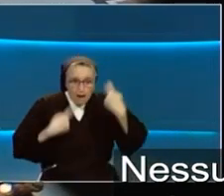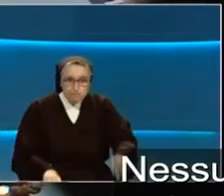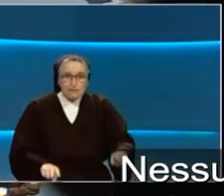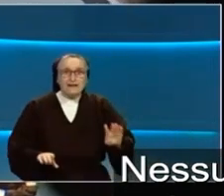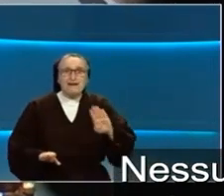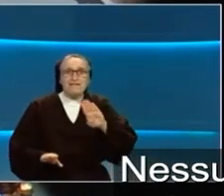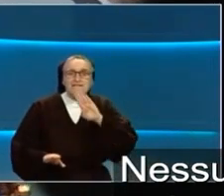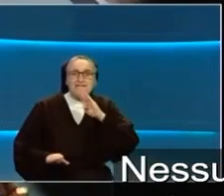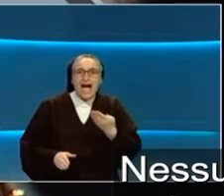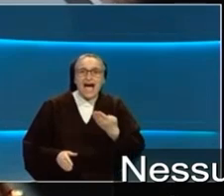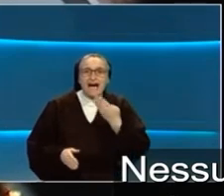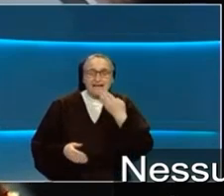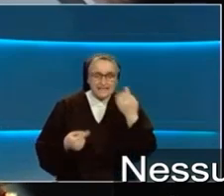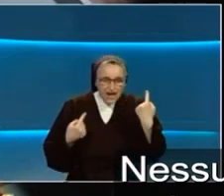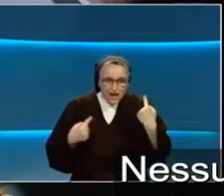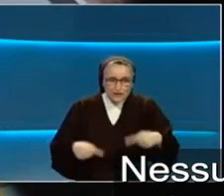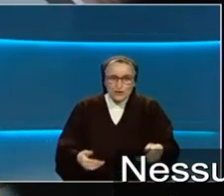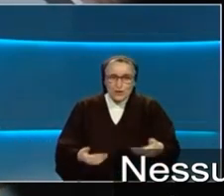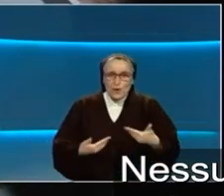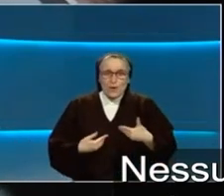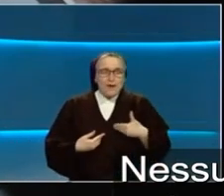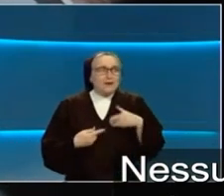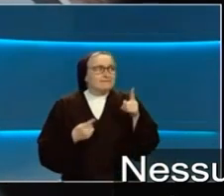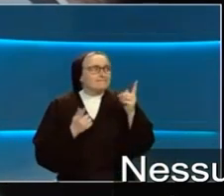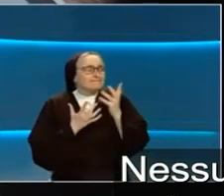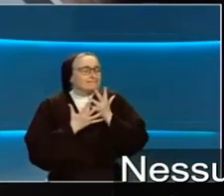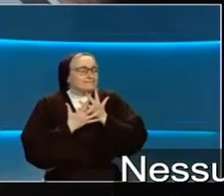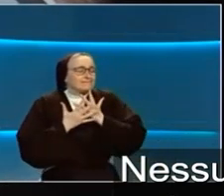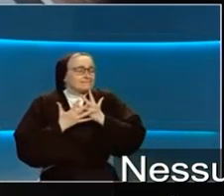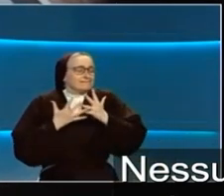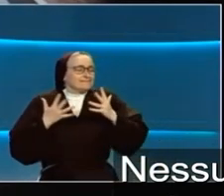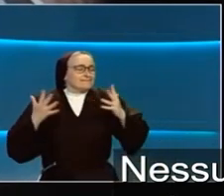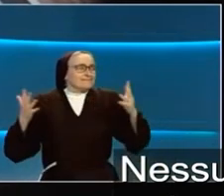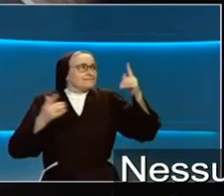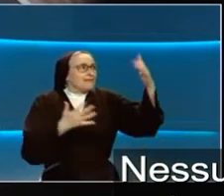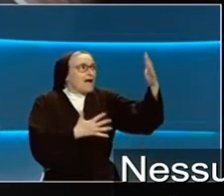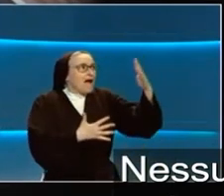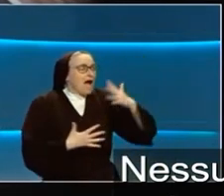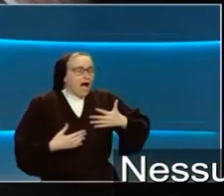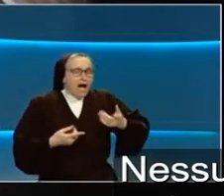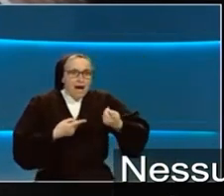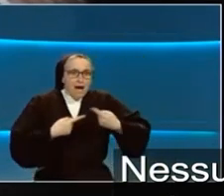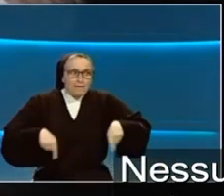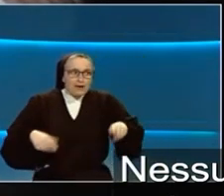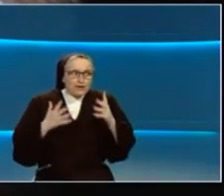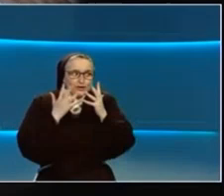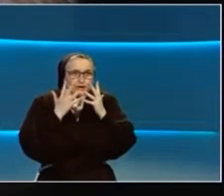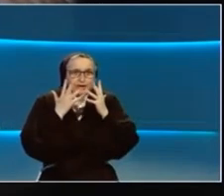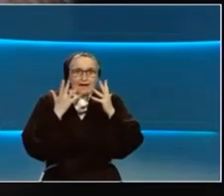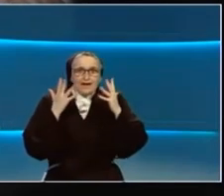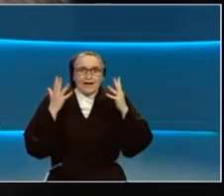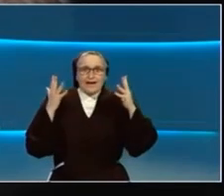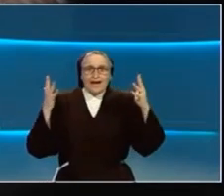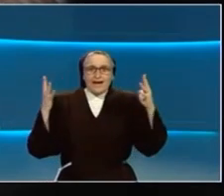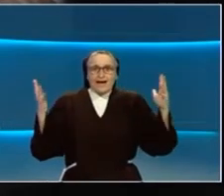profuiset. O mira circa nos, tue